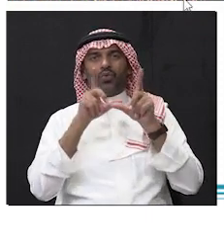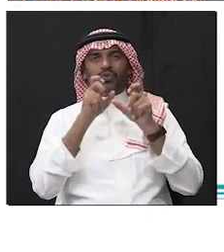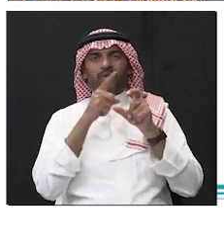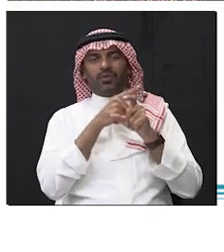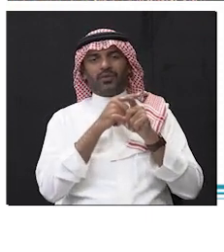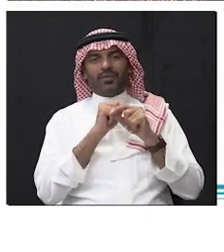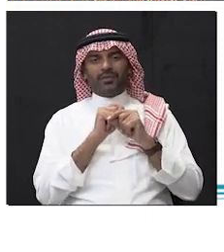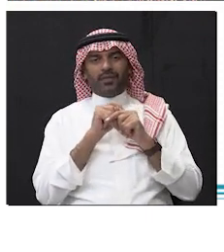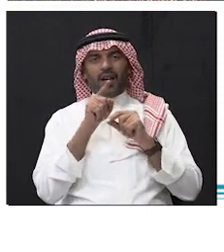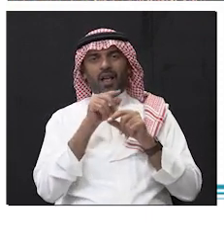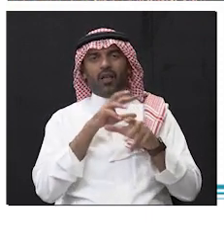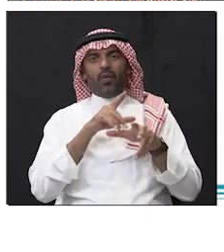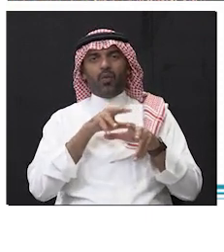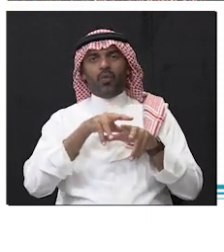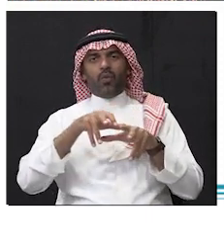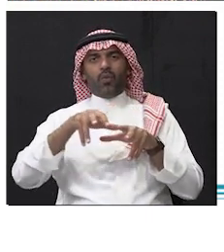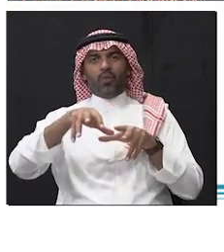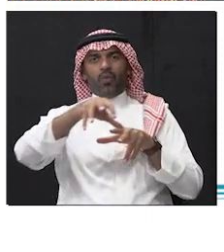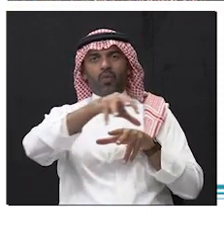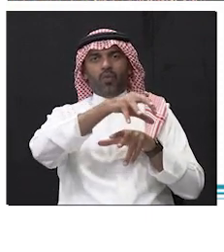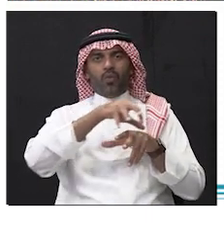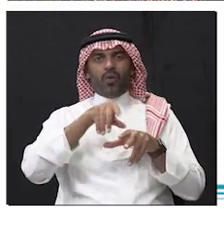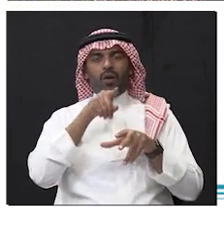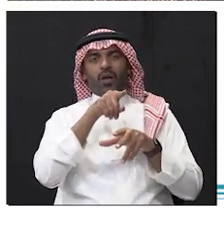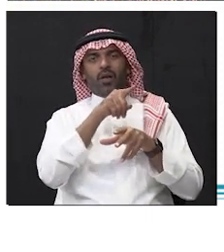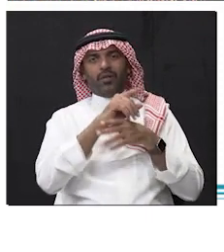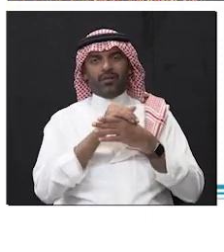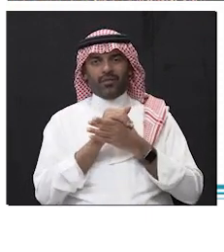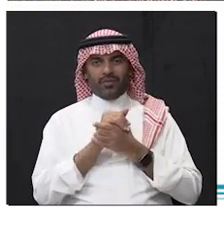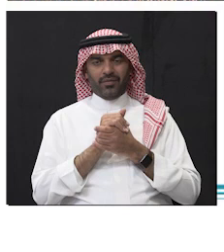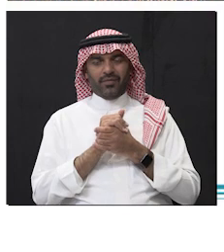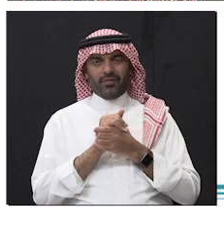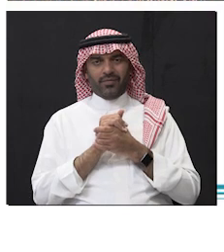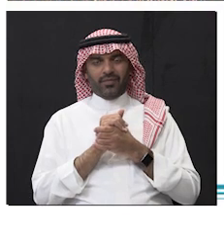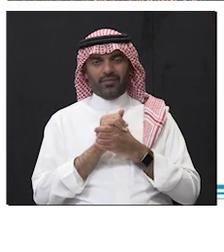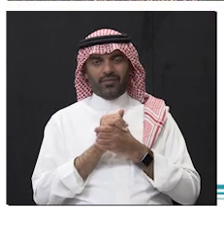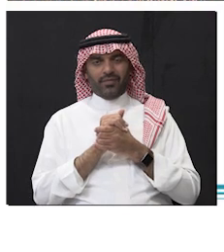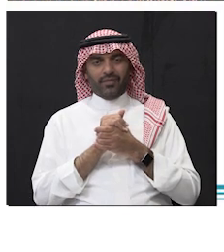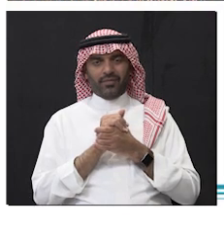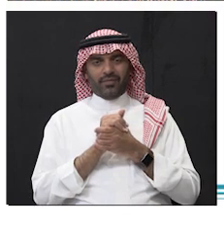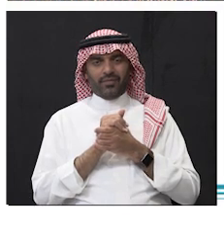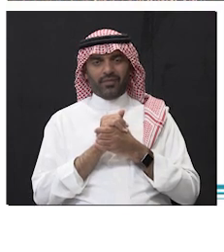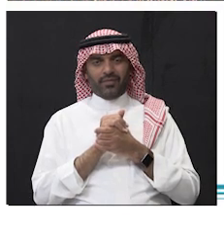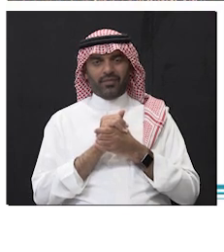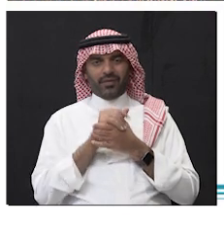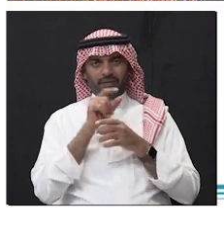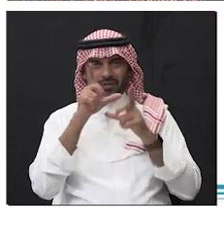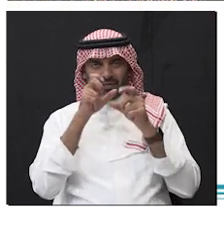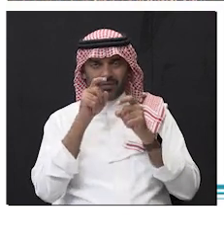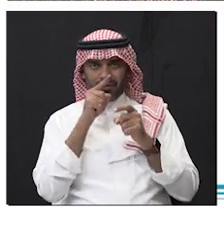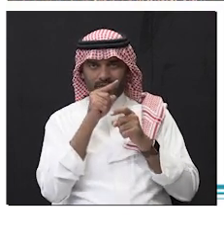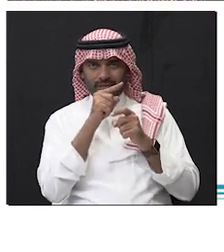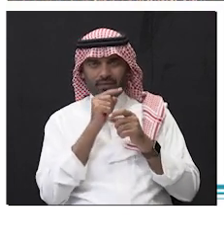طريق الأقدام الأنبوبية. هذه هي